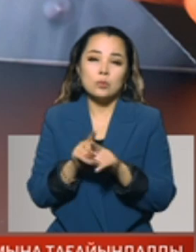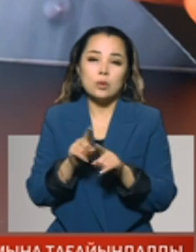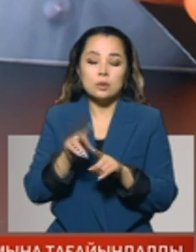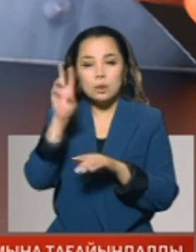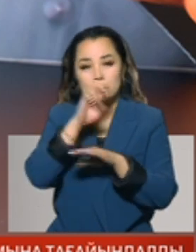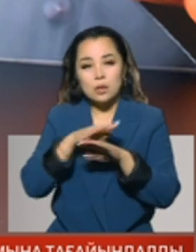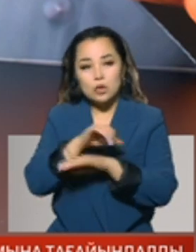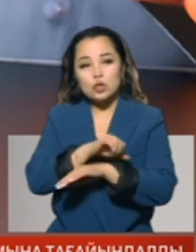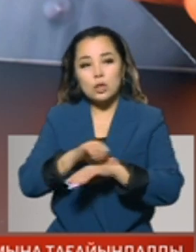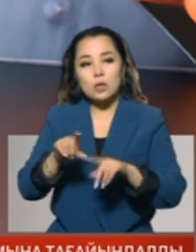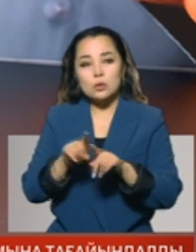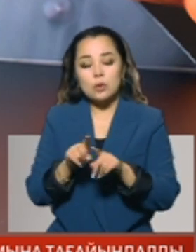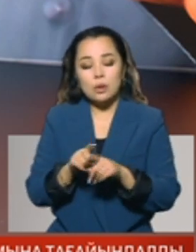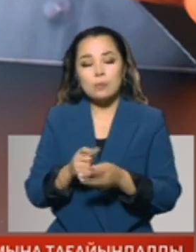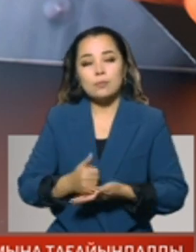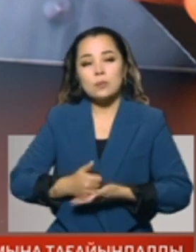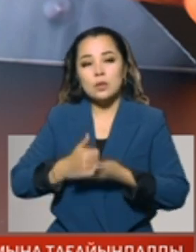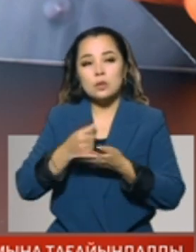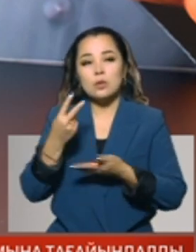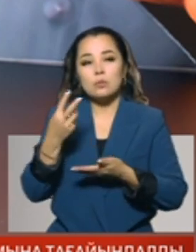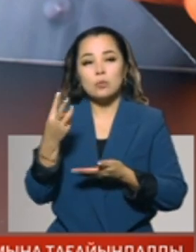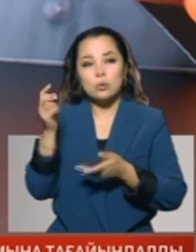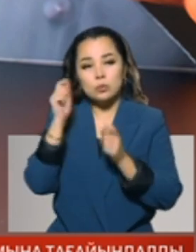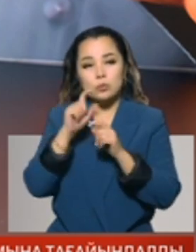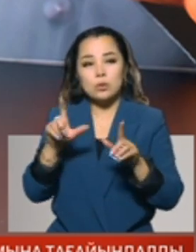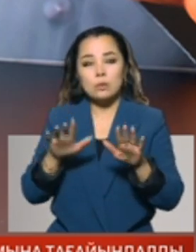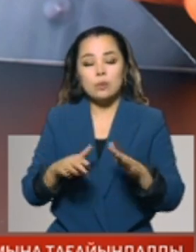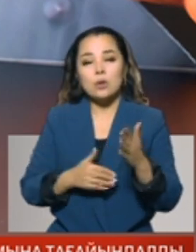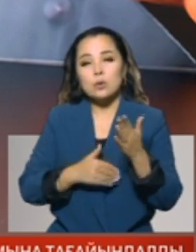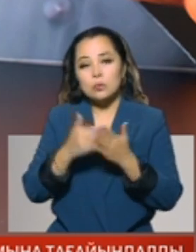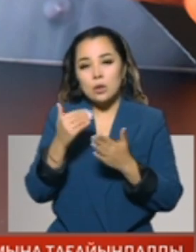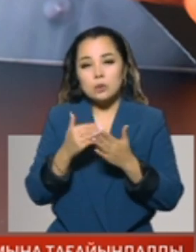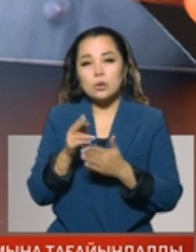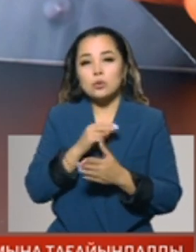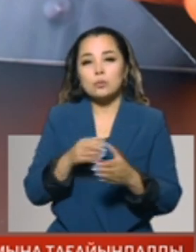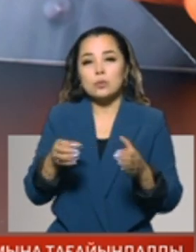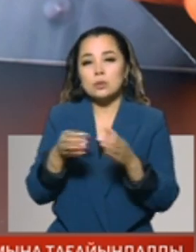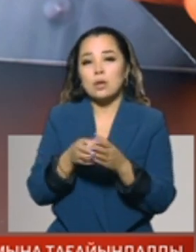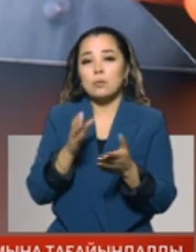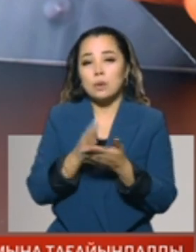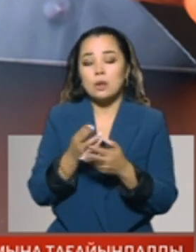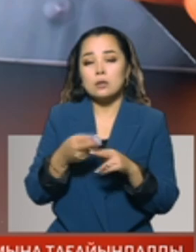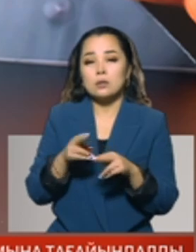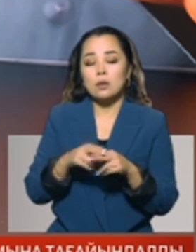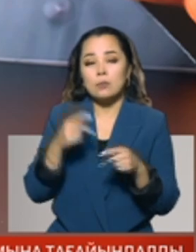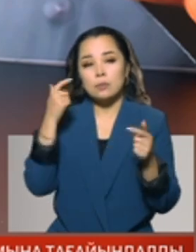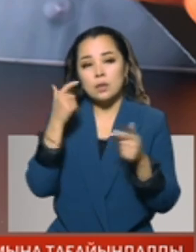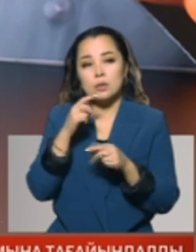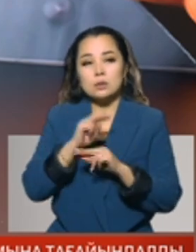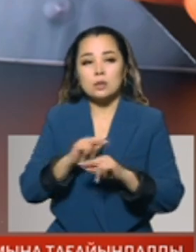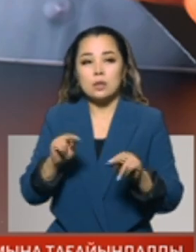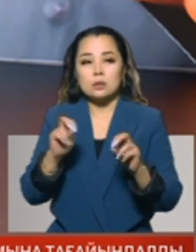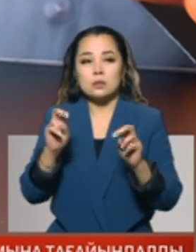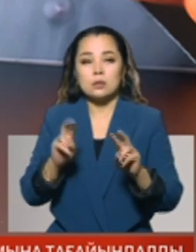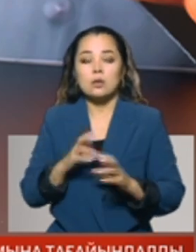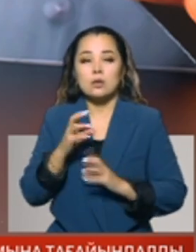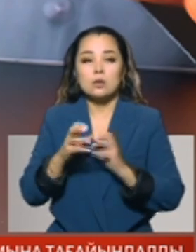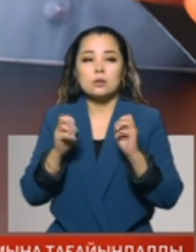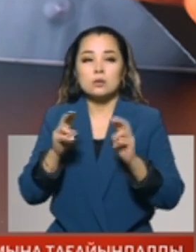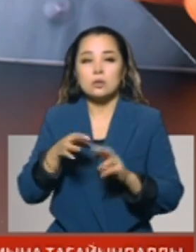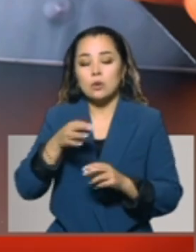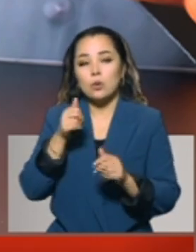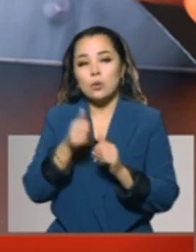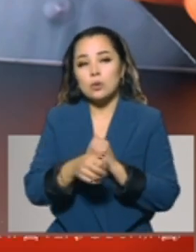біздің елмен шетелдік беделді 23 жоғары оқу орны ықпалдаса жұмыс істеп жатыр. Яғни білім беру саласындағы әлемдік